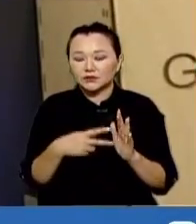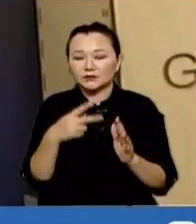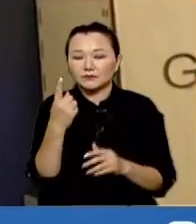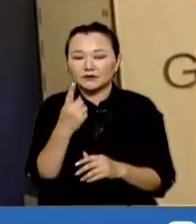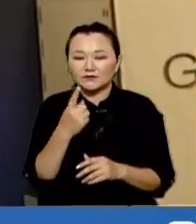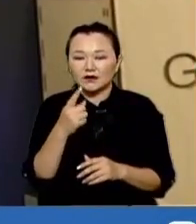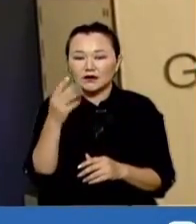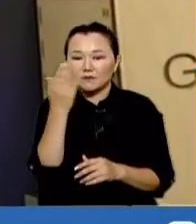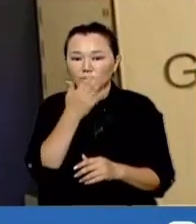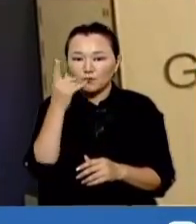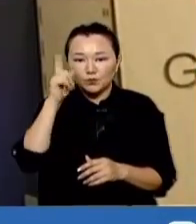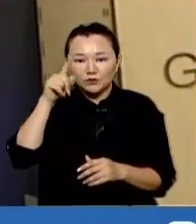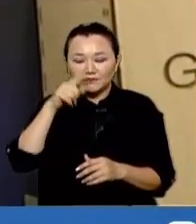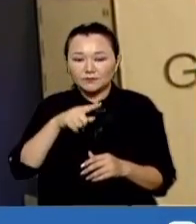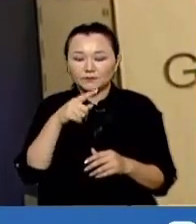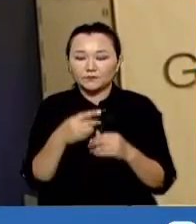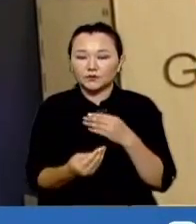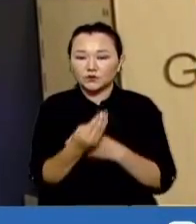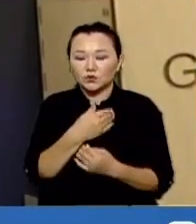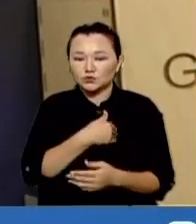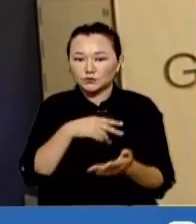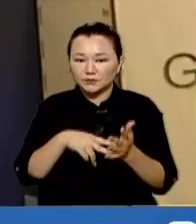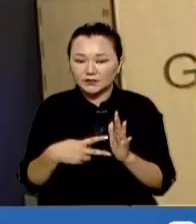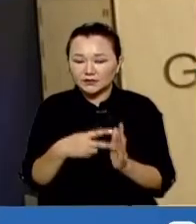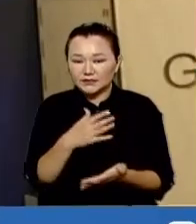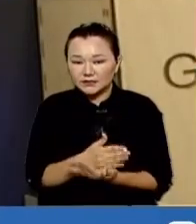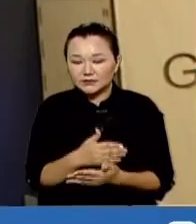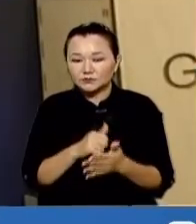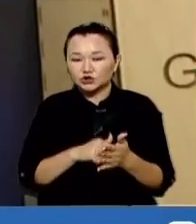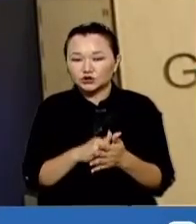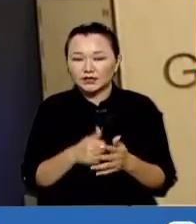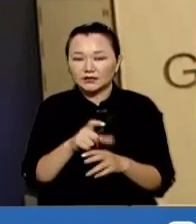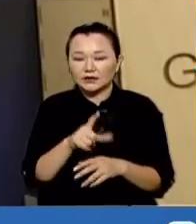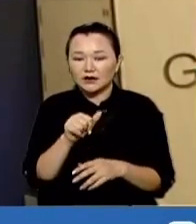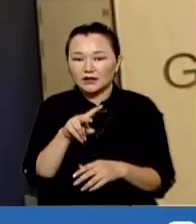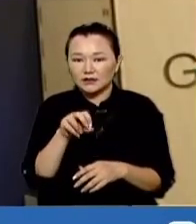бірінші анимациялық мультфильм түсірсек деген жоспарымыз бар. Себебі бұл